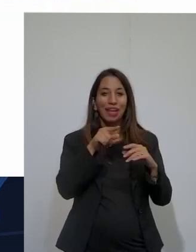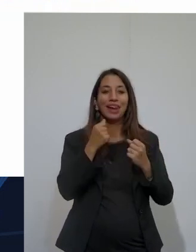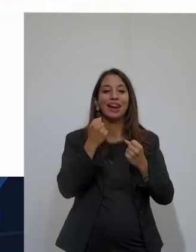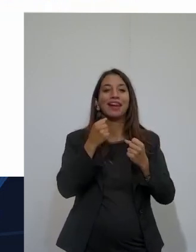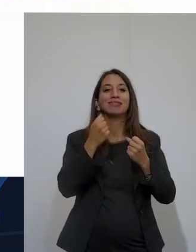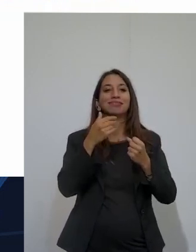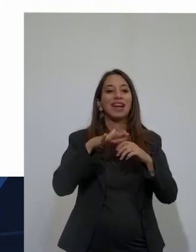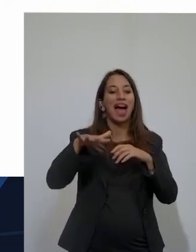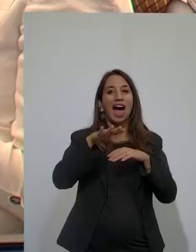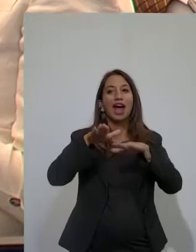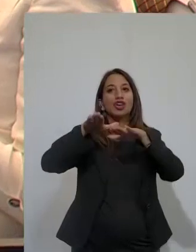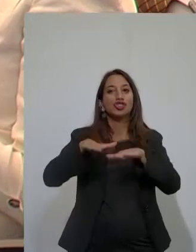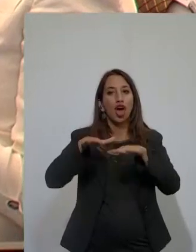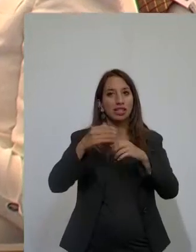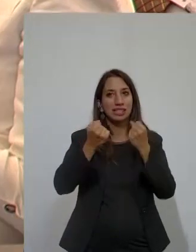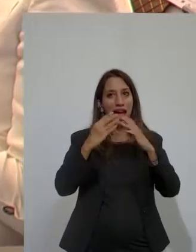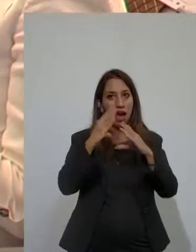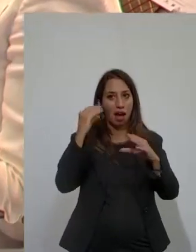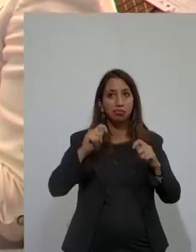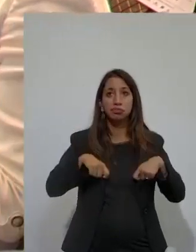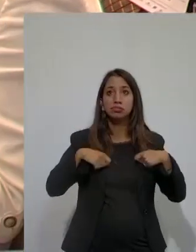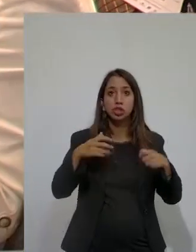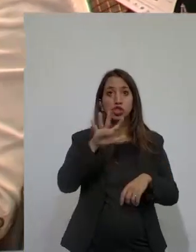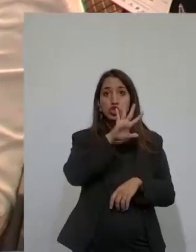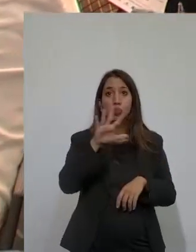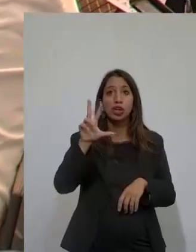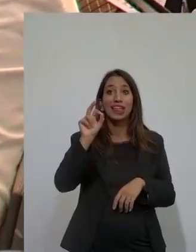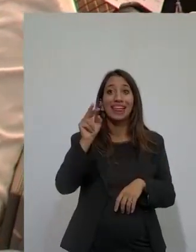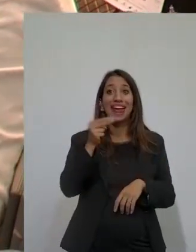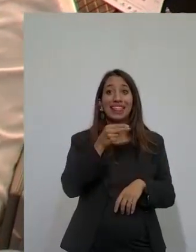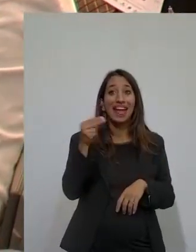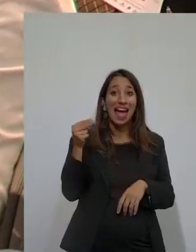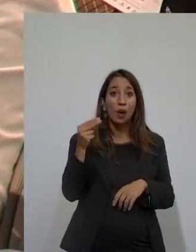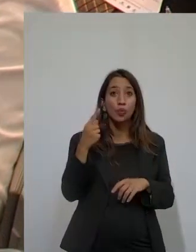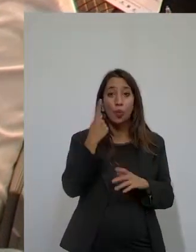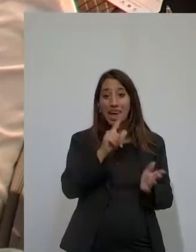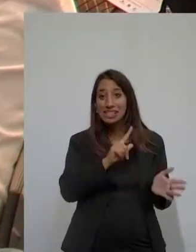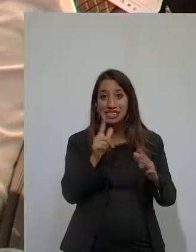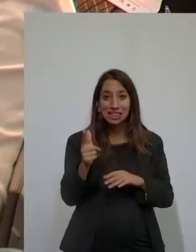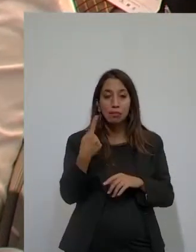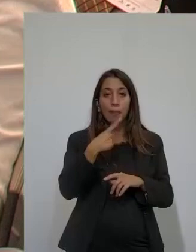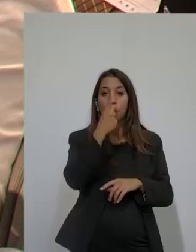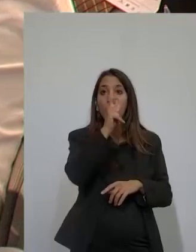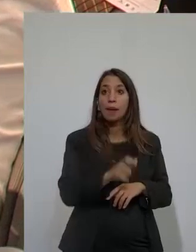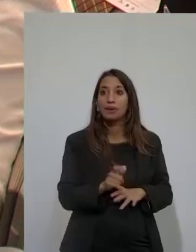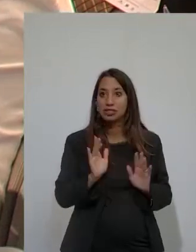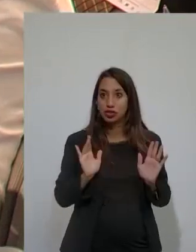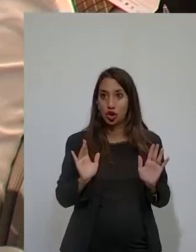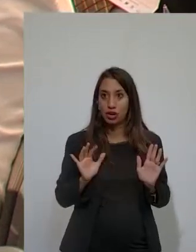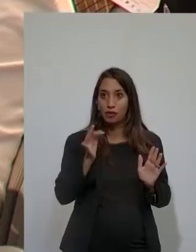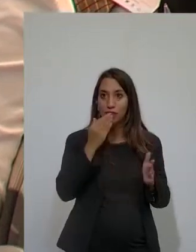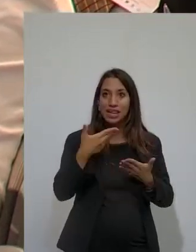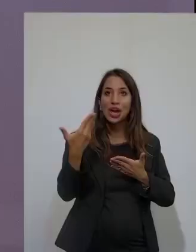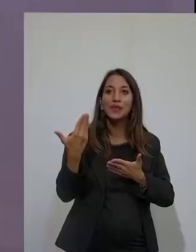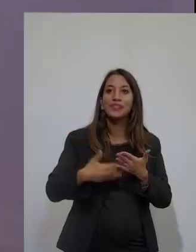spende 530 euro a settimana a persona. Quindi il fatturato che le